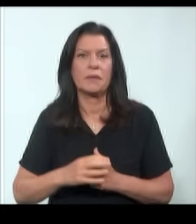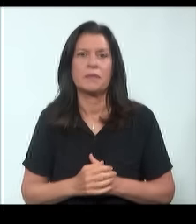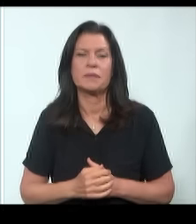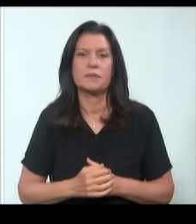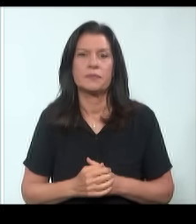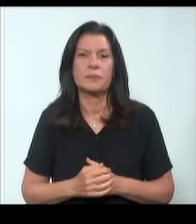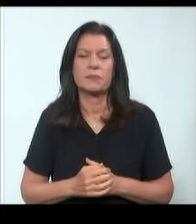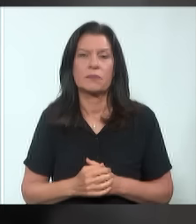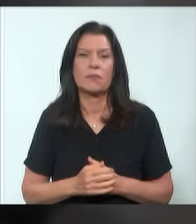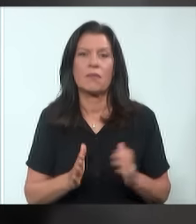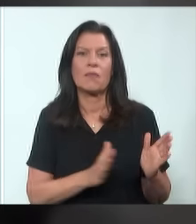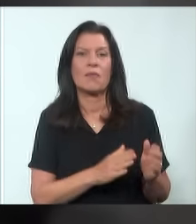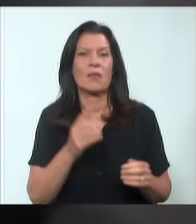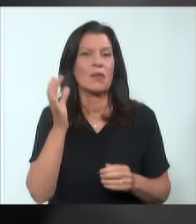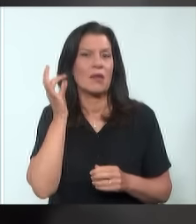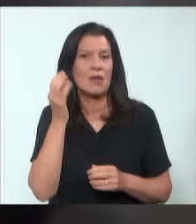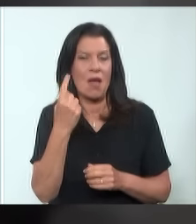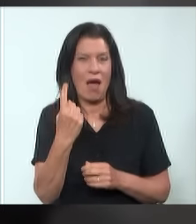אחת המשוחררות בעצם פגשה